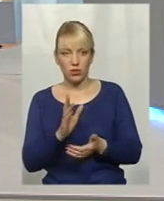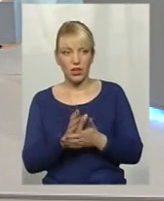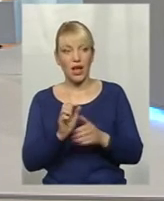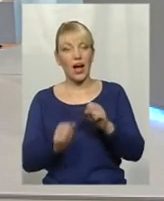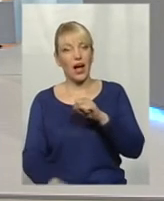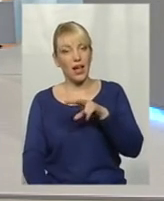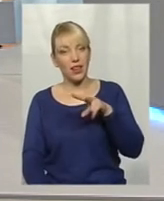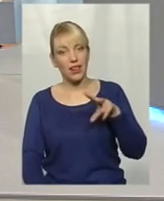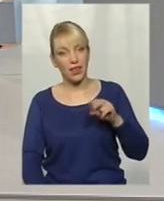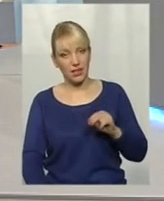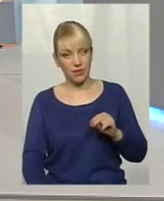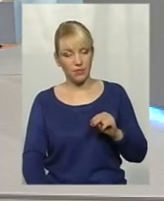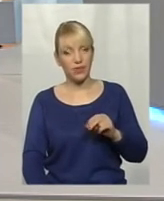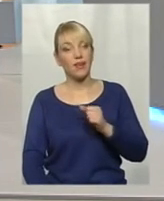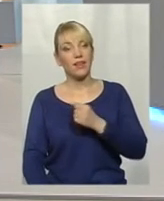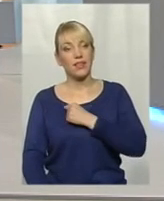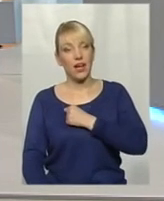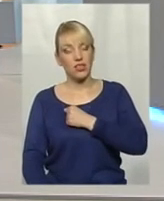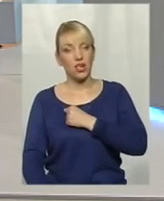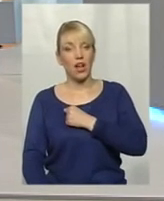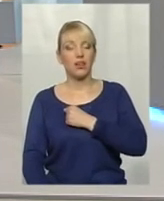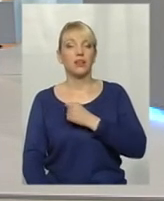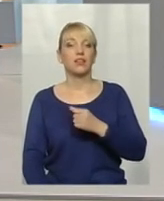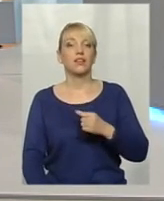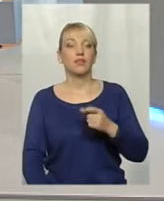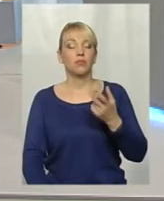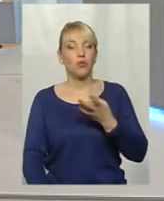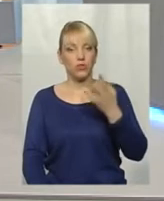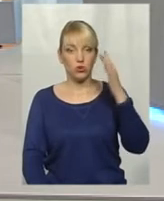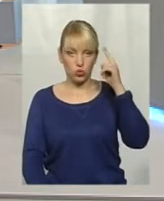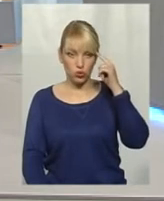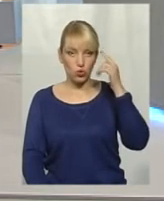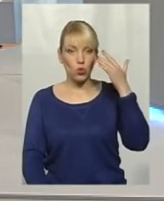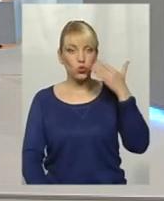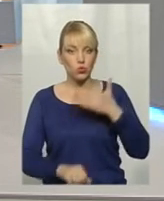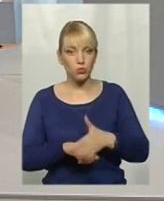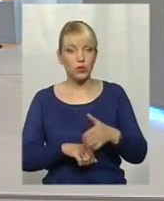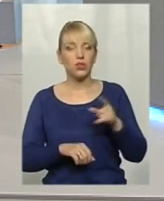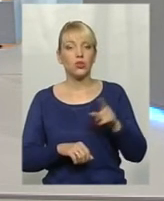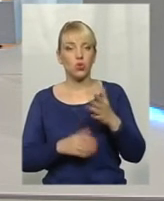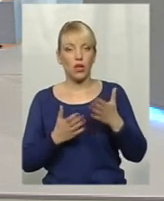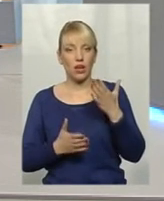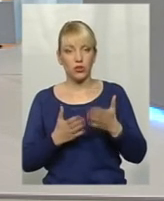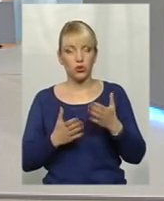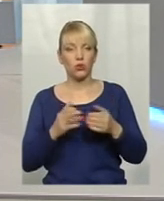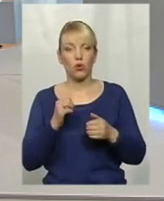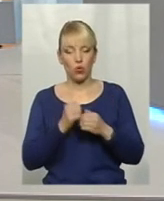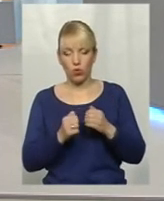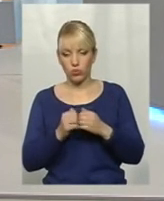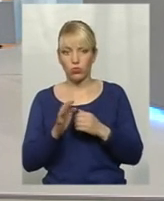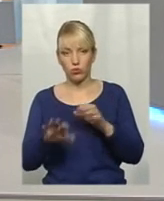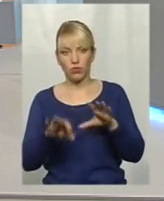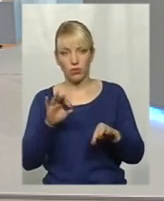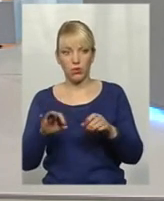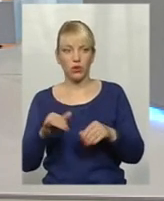жаль, чи на щастя, по-різному є. Але ми маємо розуміти, що якщо ми дійдемо до того, що кожен буде собі брати адвоката, знаєте, то у нас